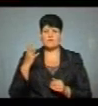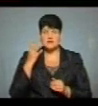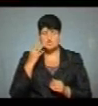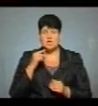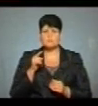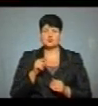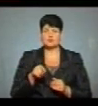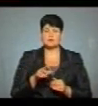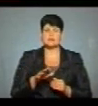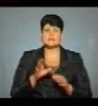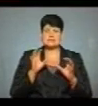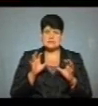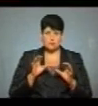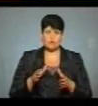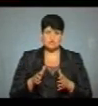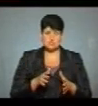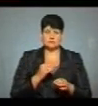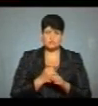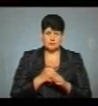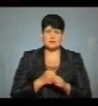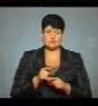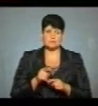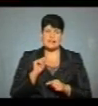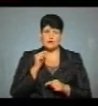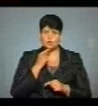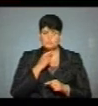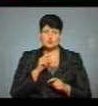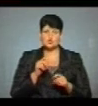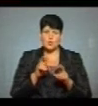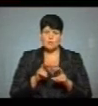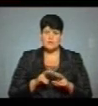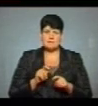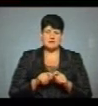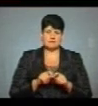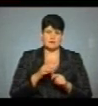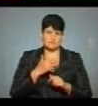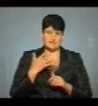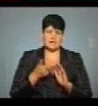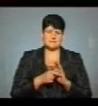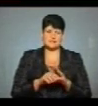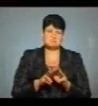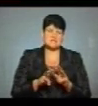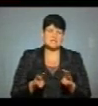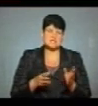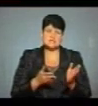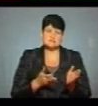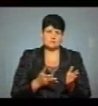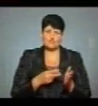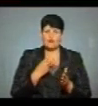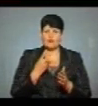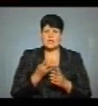весь шлях законний і зробили тариф економічно обґрунтований, перевірений багатьма інстанціями. Кабінет міністрів в